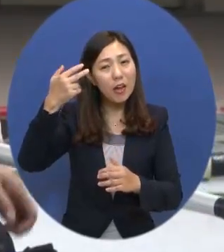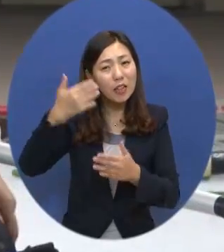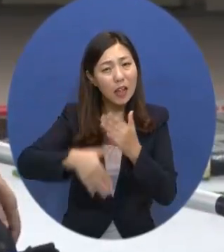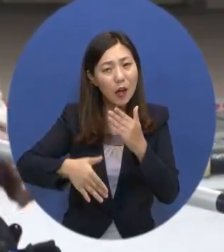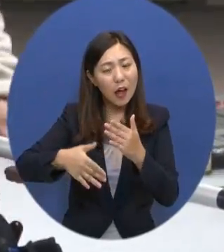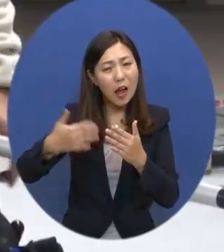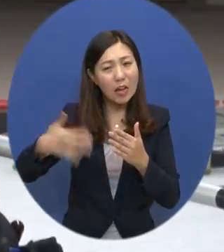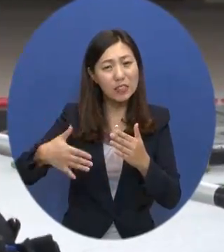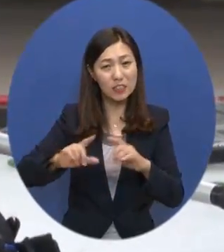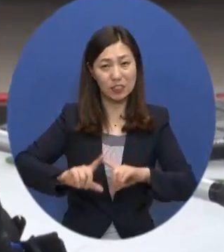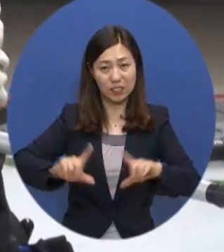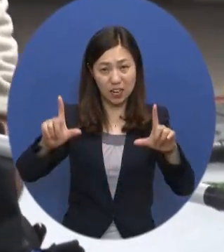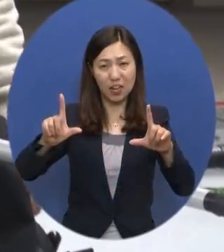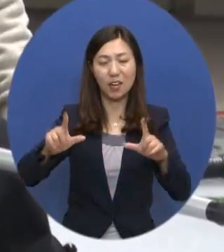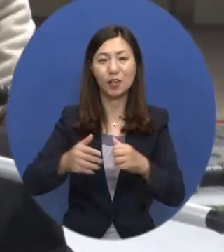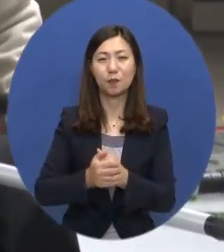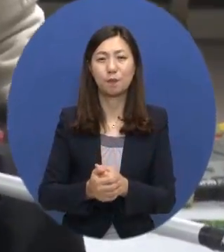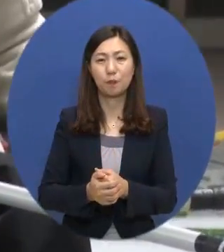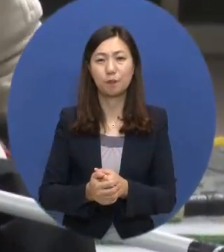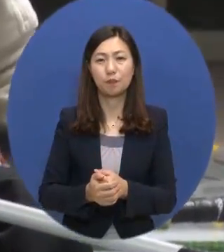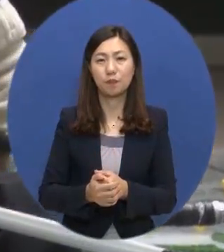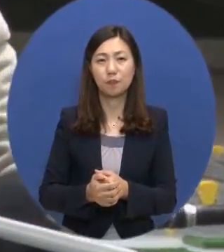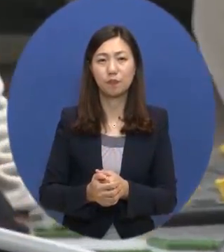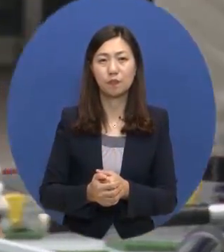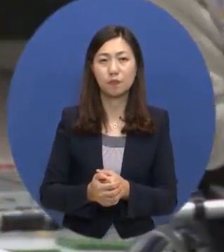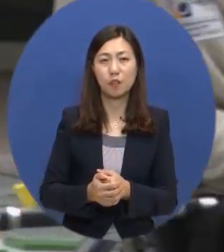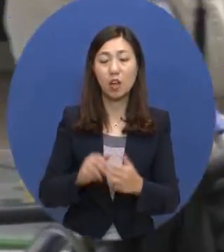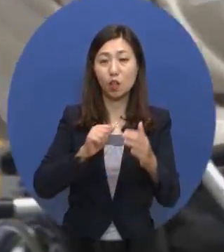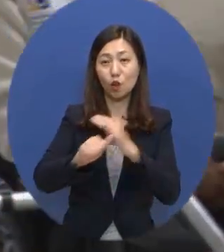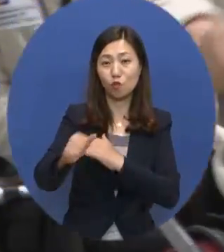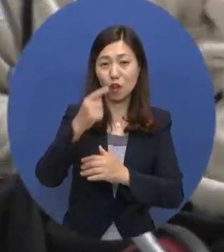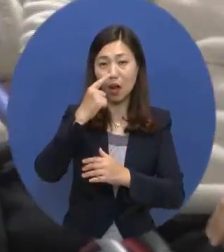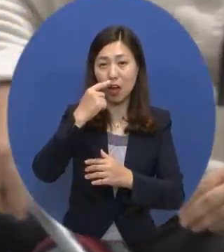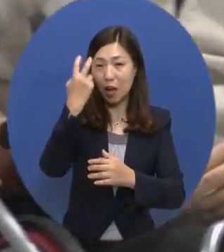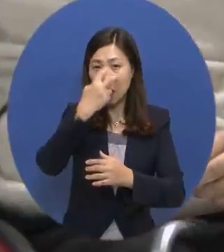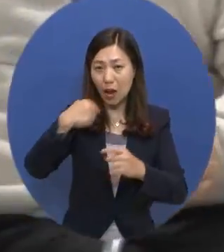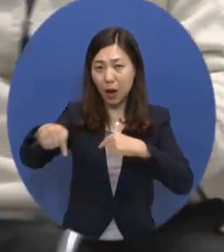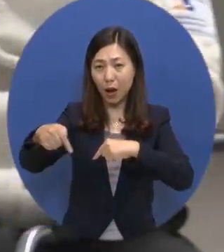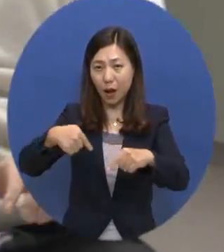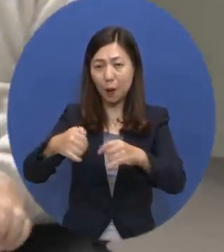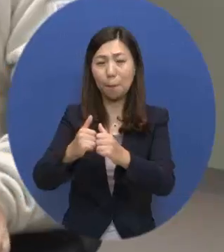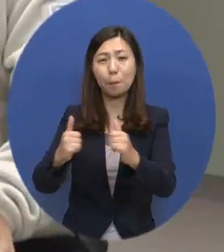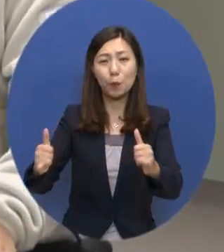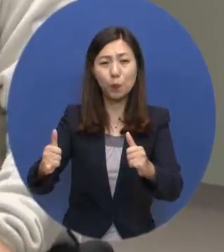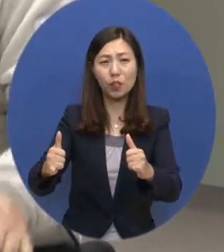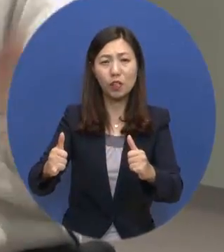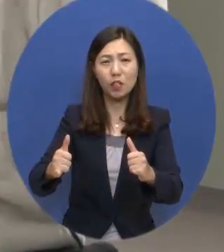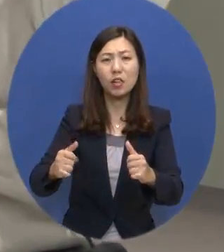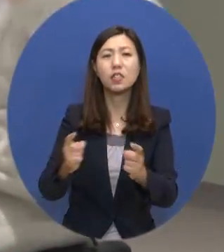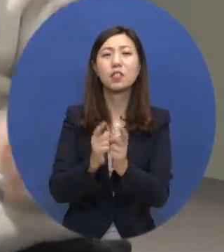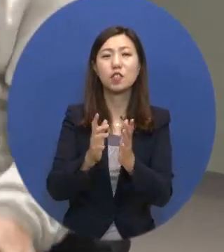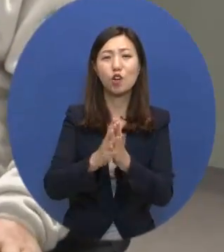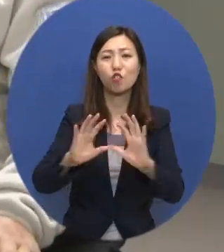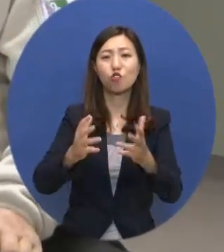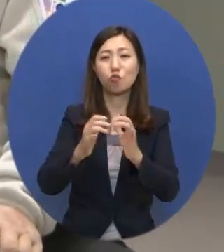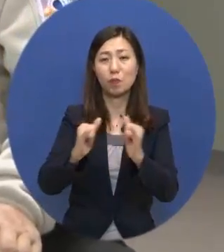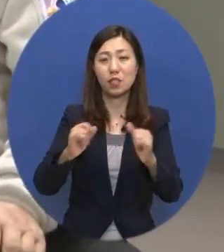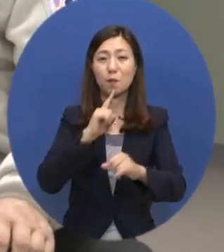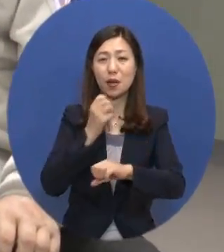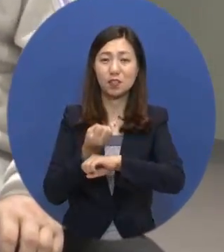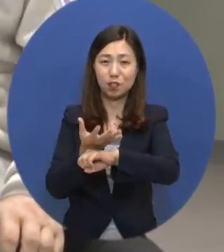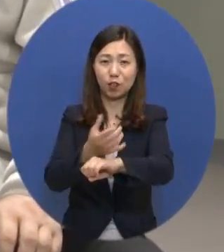하지 마라 제발. 선수와 감독이 직접 국민들에게 전하고 싶은 이야기가 있다고